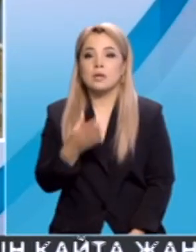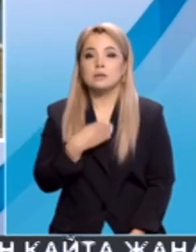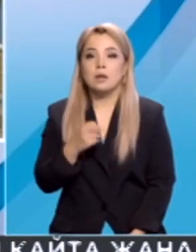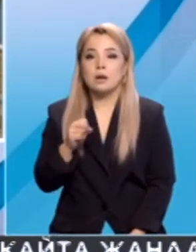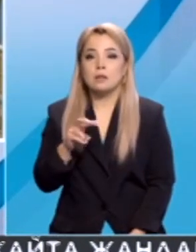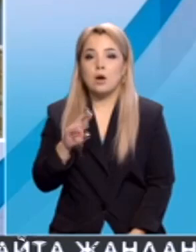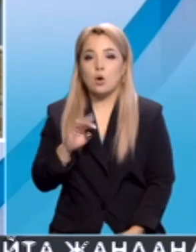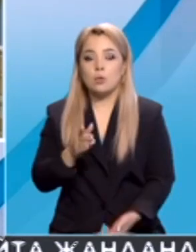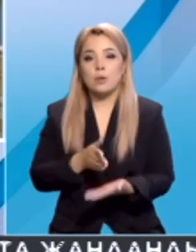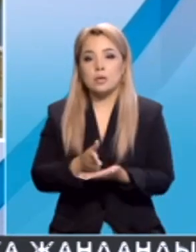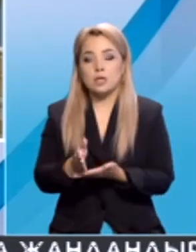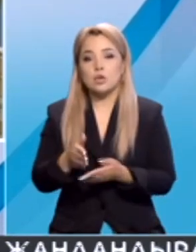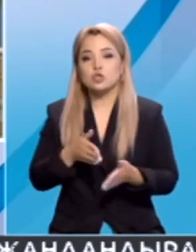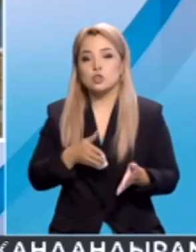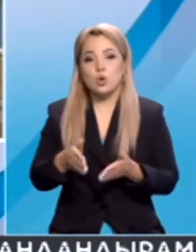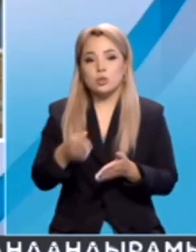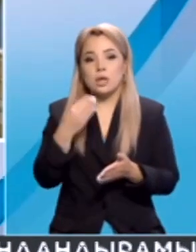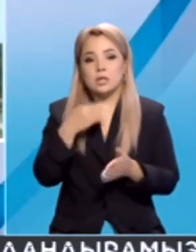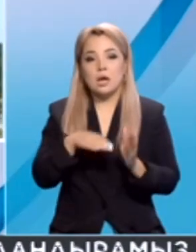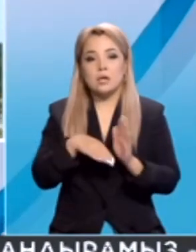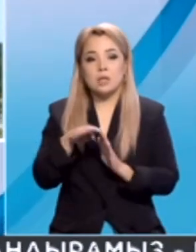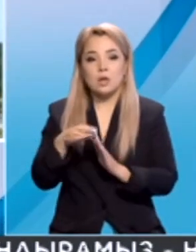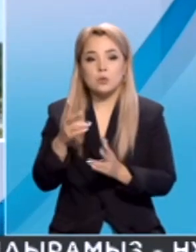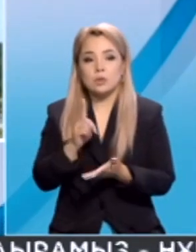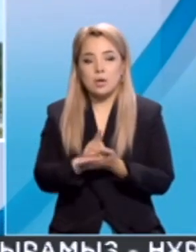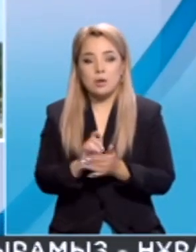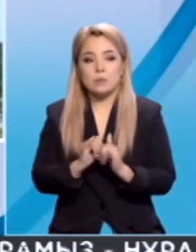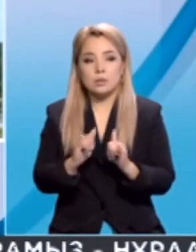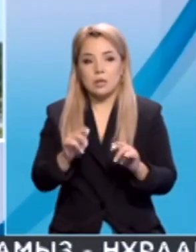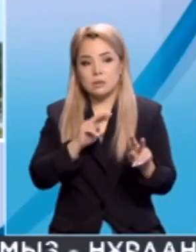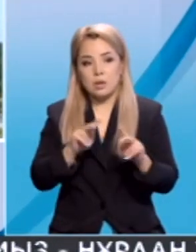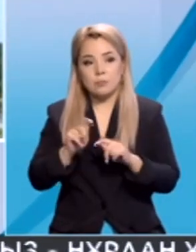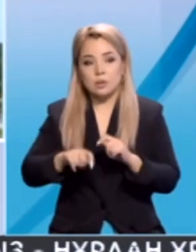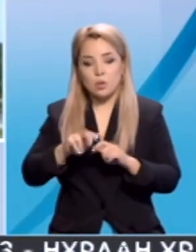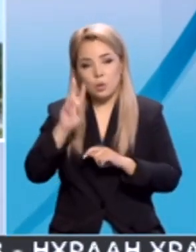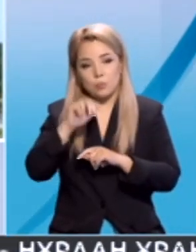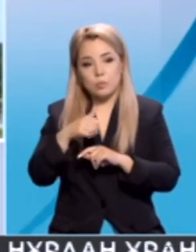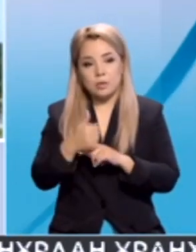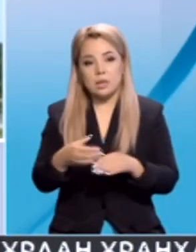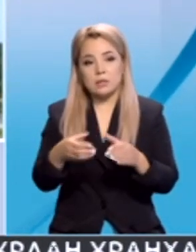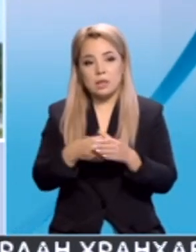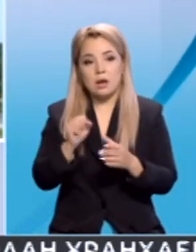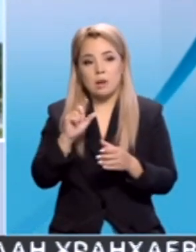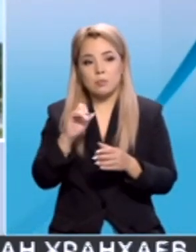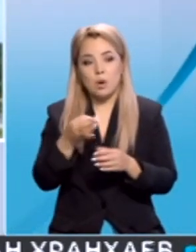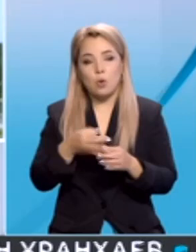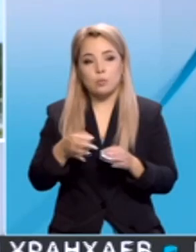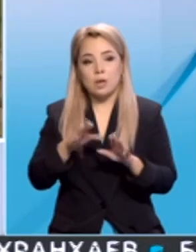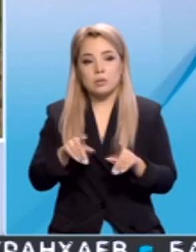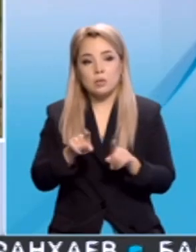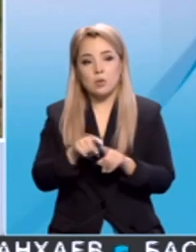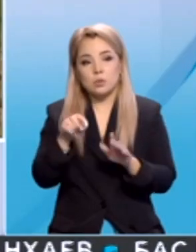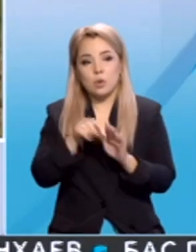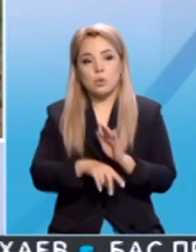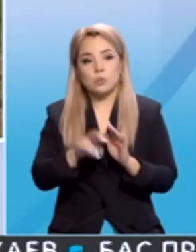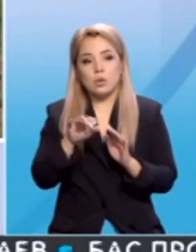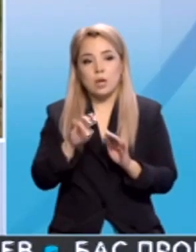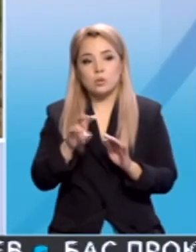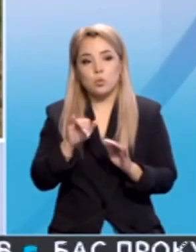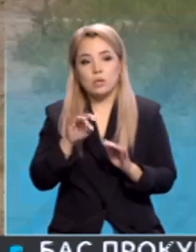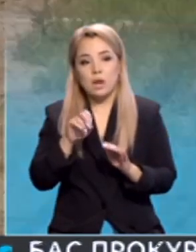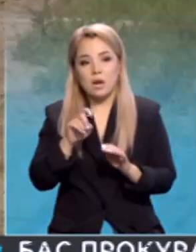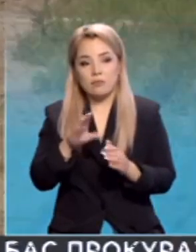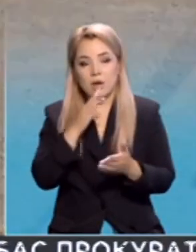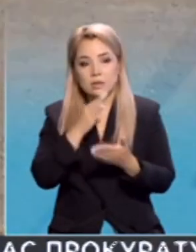Семей Алакөл бағытындағы тас жолдың сапасын жақсартуға басымдық беріледі. Бұл туралы үкімет қабырғасында Абай облысының әкімі Нұрлан Оранхаев